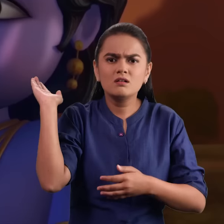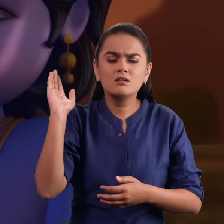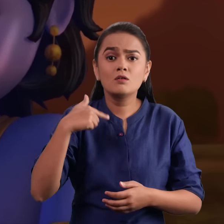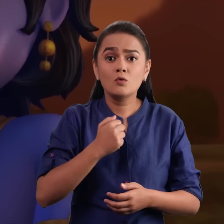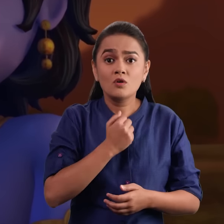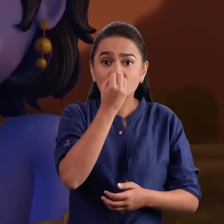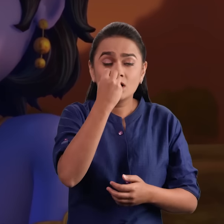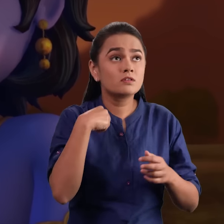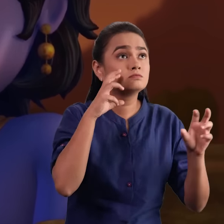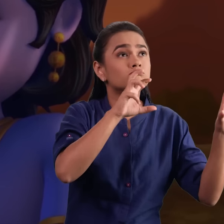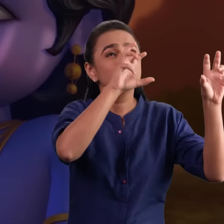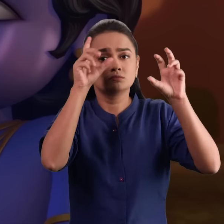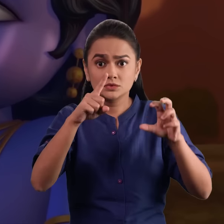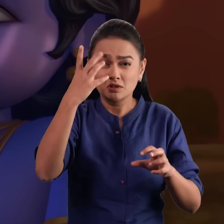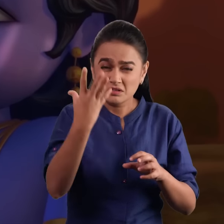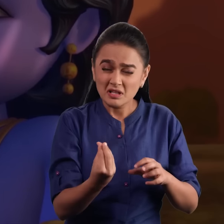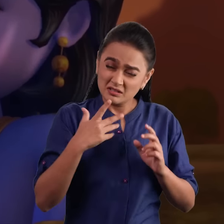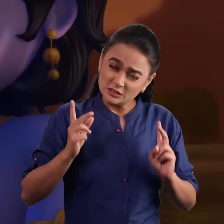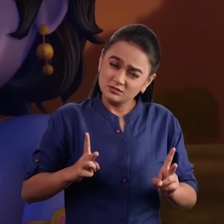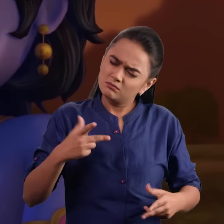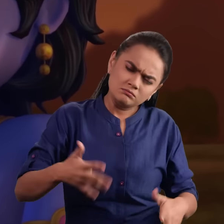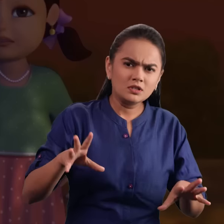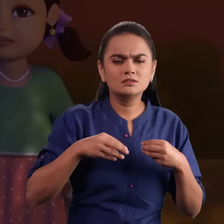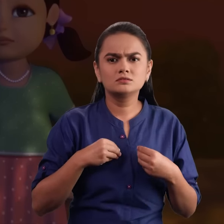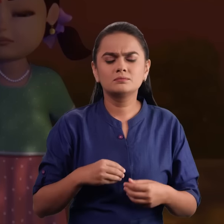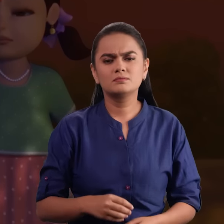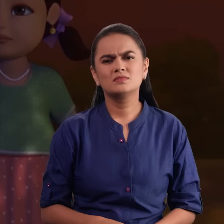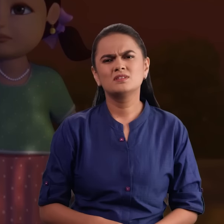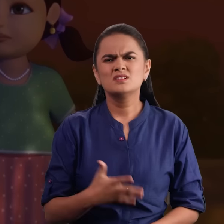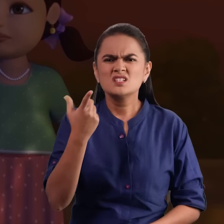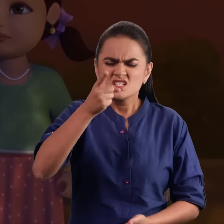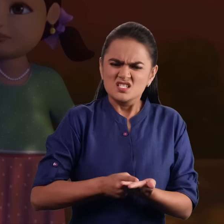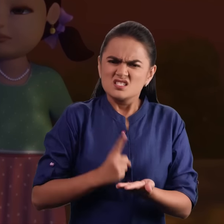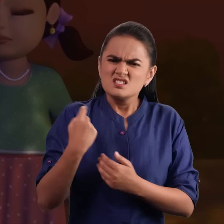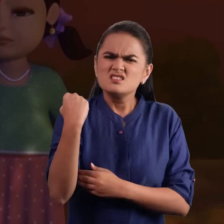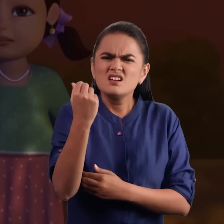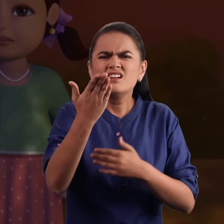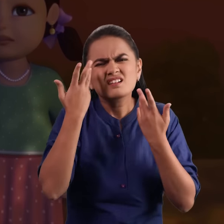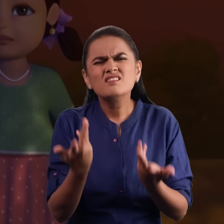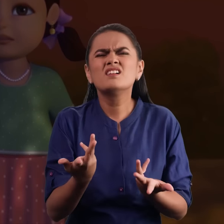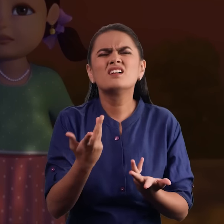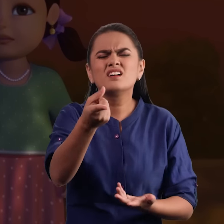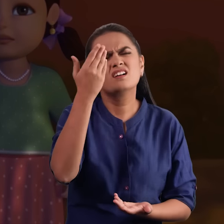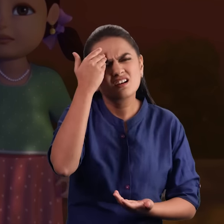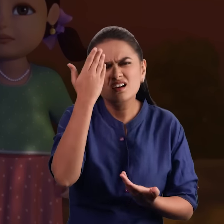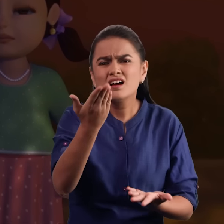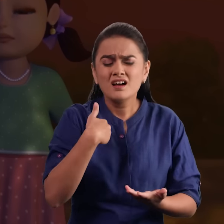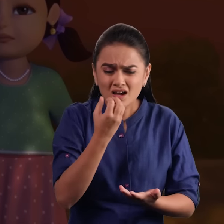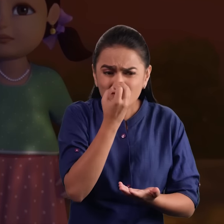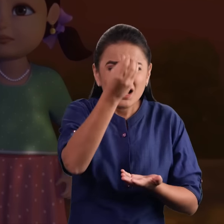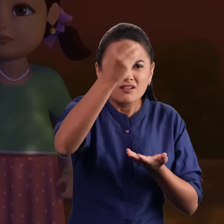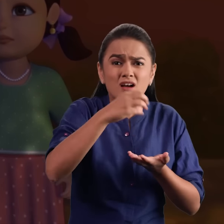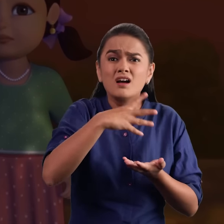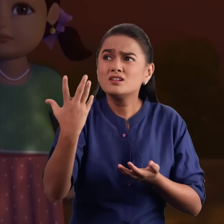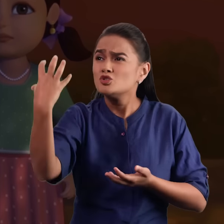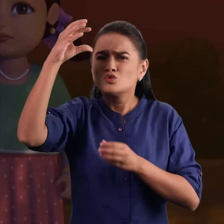चिंतित होंगी। मैं अपने पुष्पों की रक्षा करूंगा, चाहे पूरी रात खड़े रहना पड़े। तुम इतने हठी क्यों हो कृष्ण? हमें